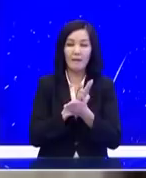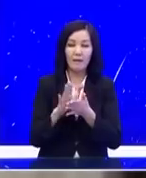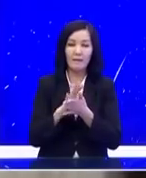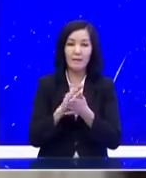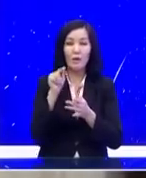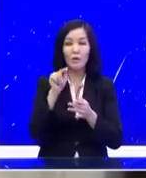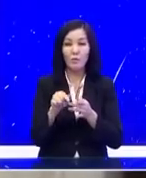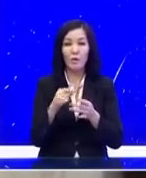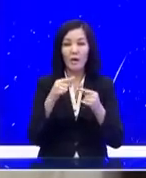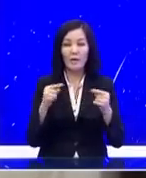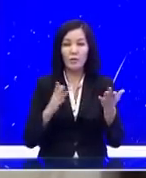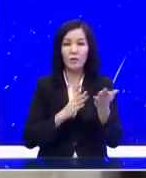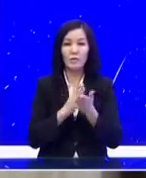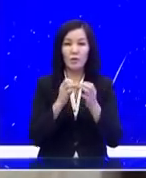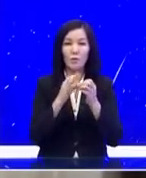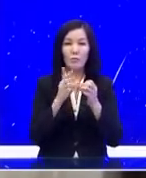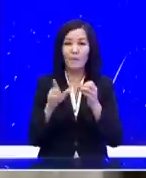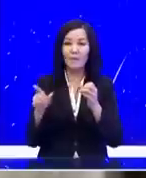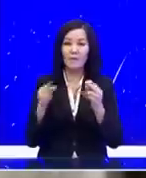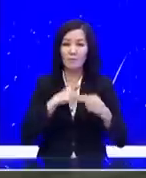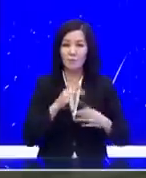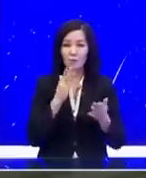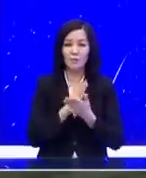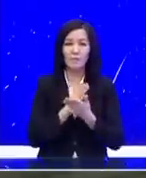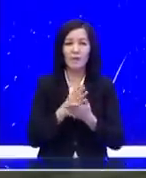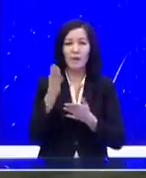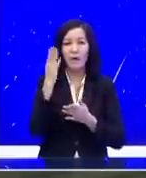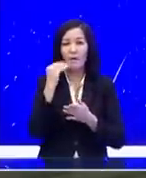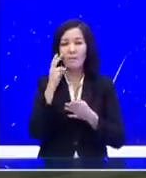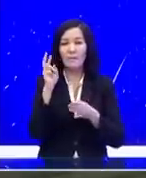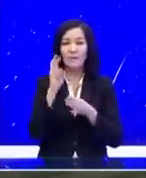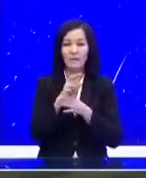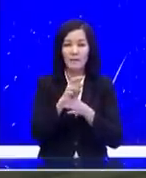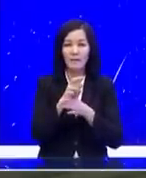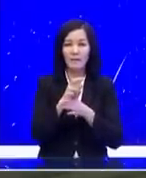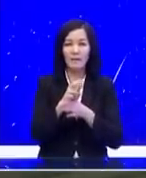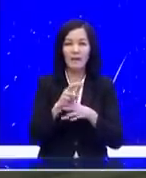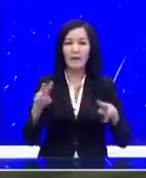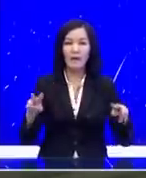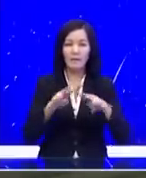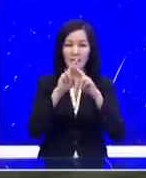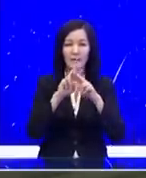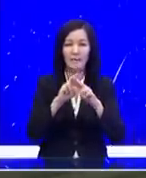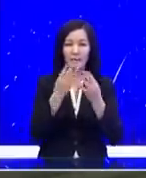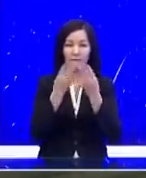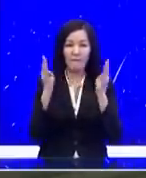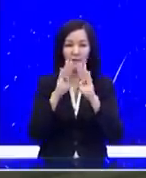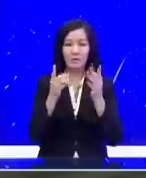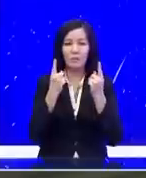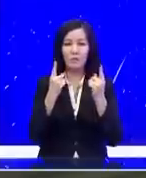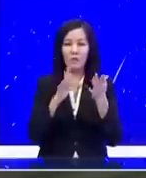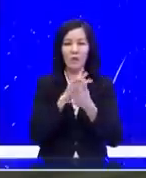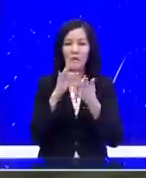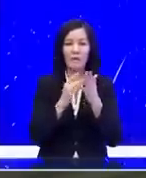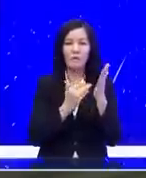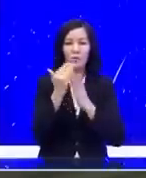Мұнда әртүрлі саладан 15 маман жұмыс істеп жатыр. Алматыдан келе жаса, Алматы, Астана дегенімізде карантинді үлкен